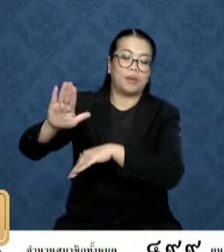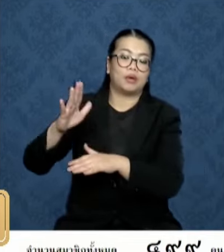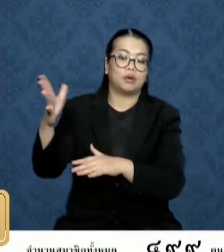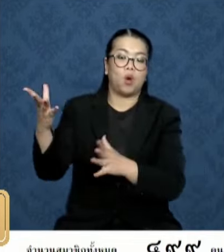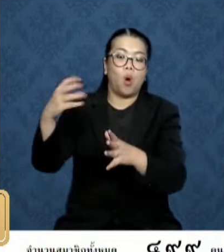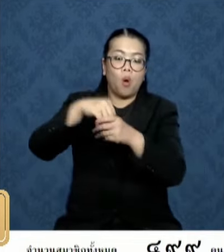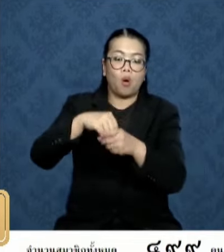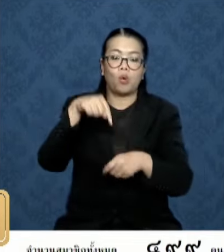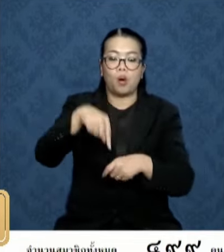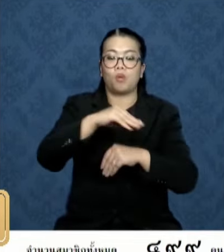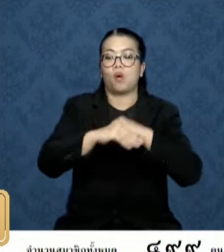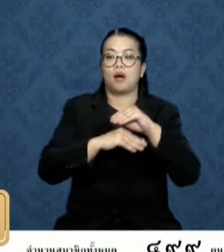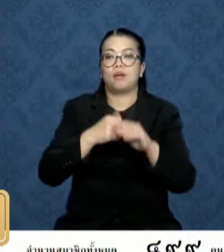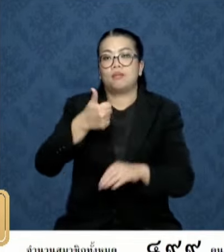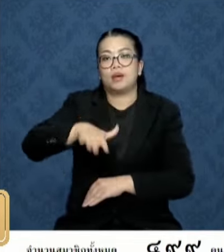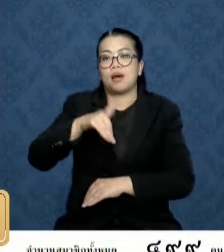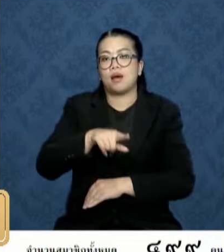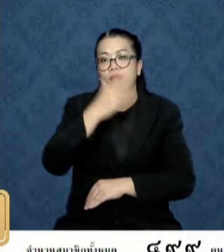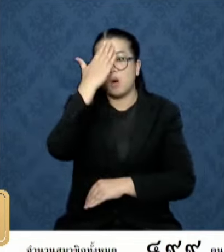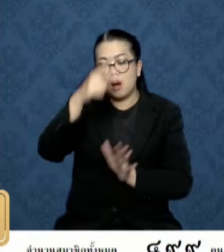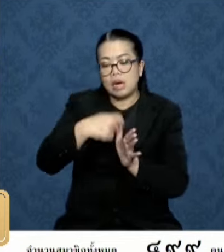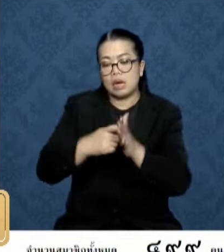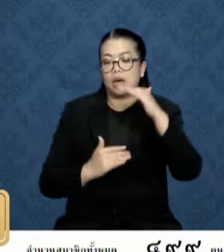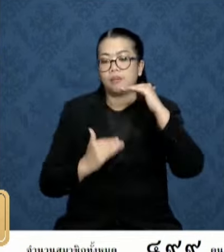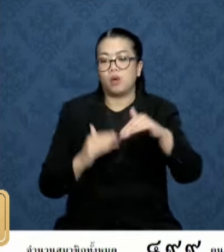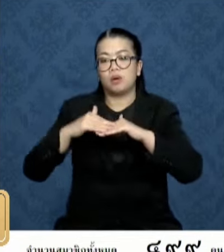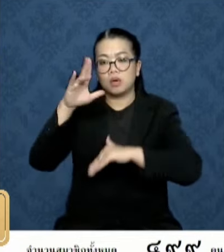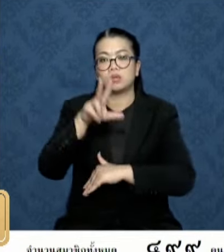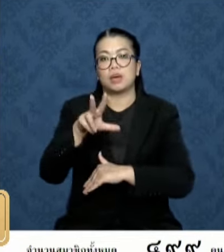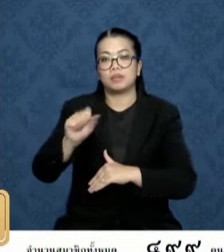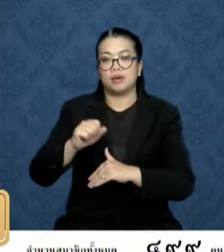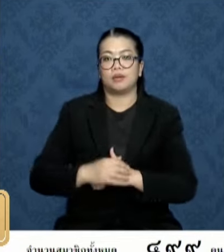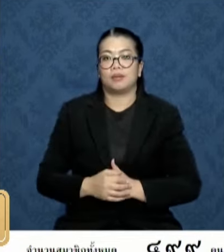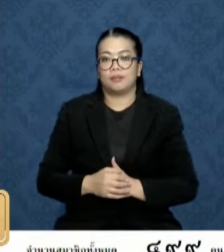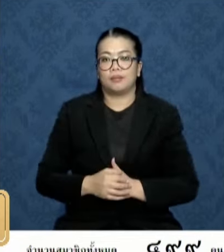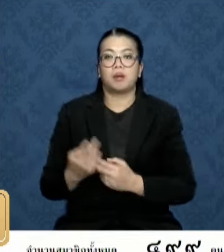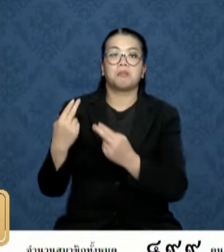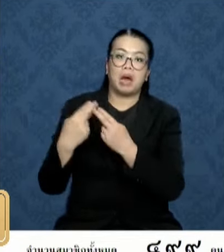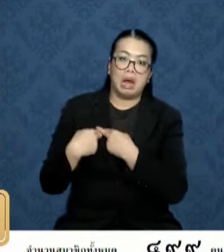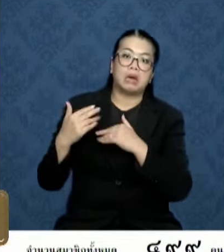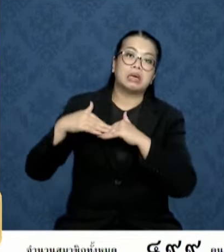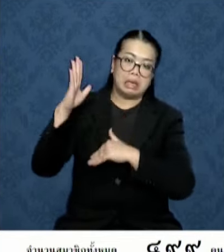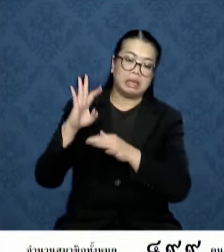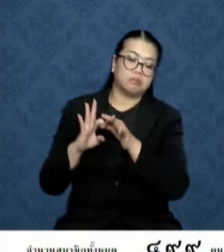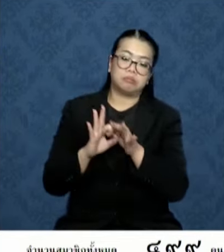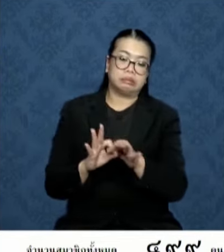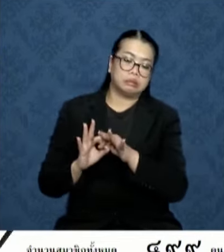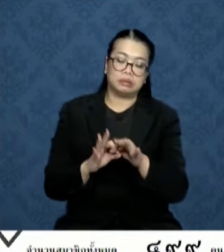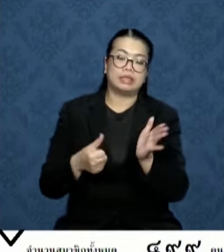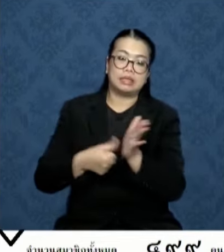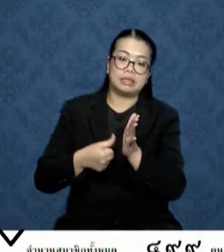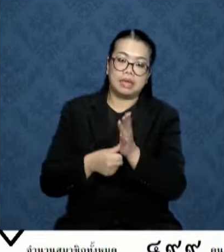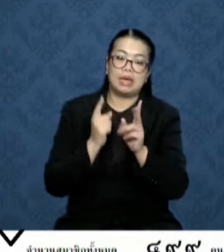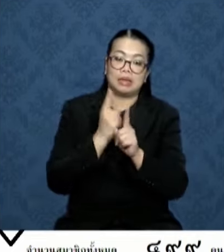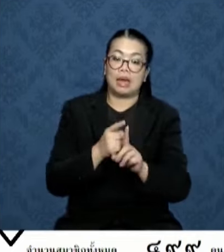บาลนะครับ รวม ระา เหานี้เข้ มา ไม่ได้ เพราะ ฟา ละ ผุก พันธ ฟา ละ นี่